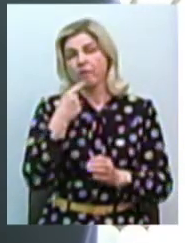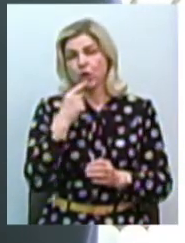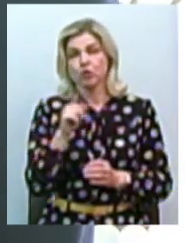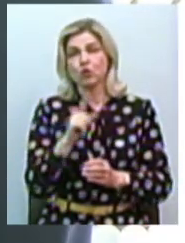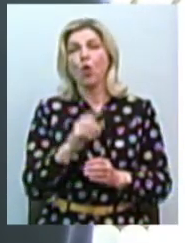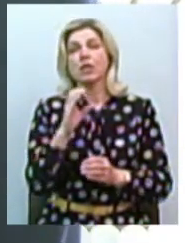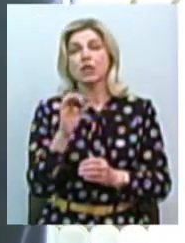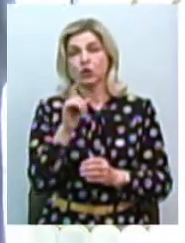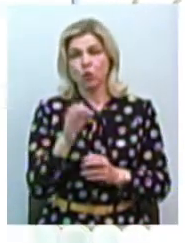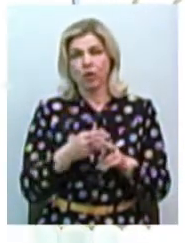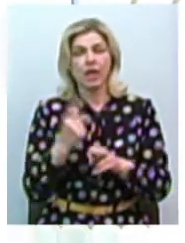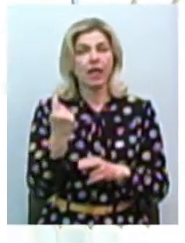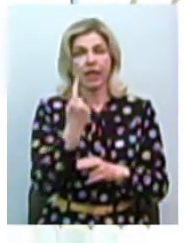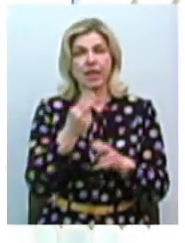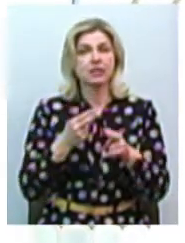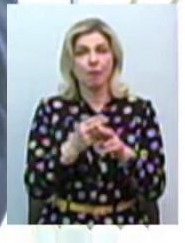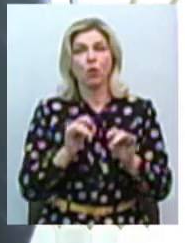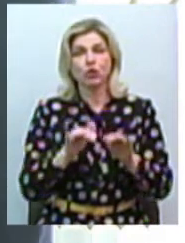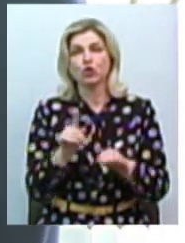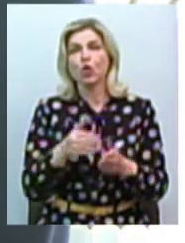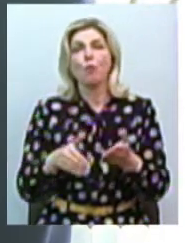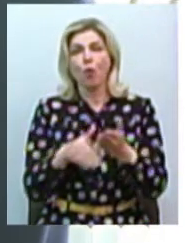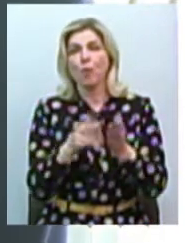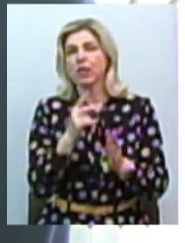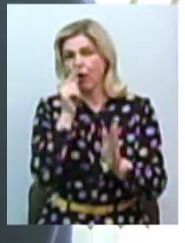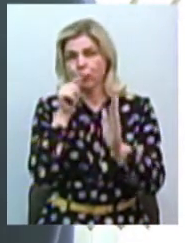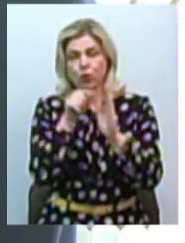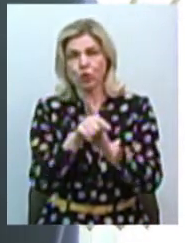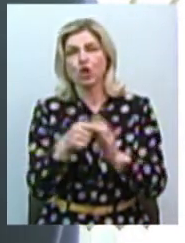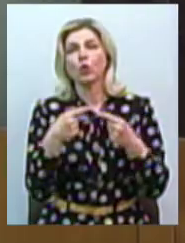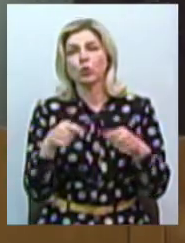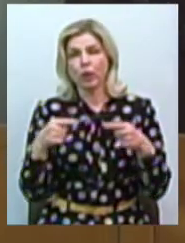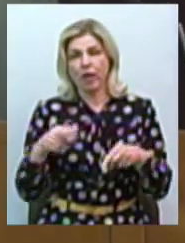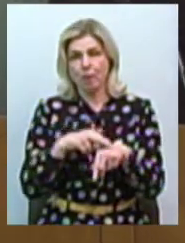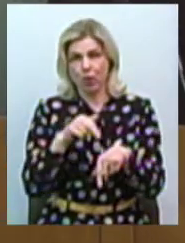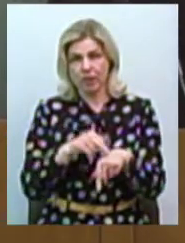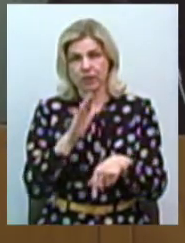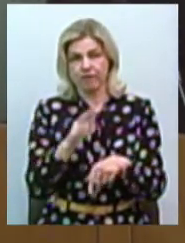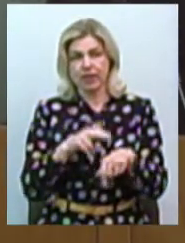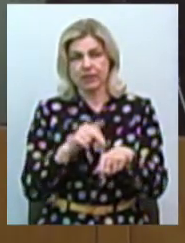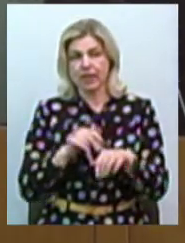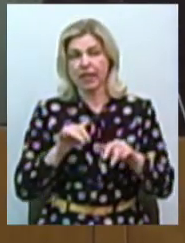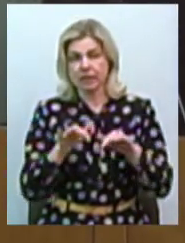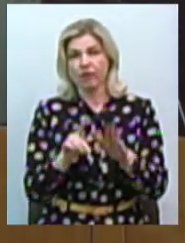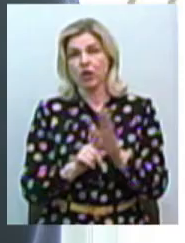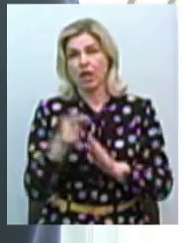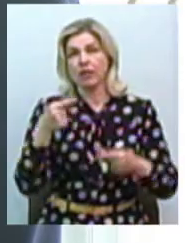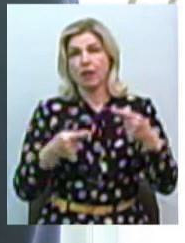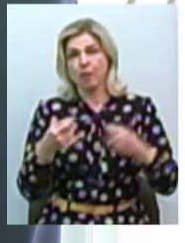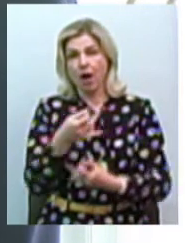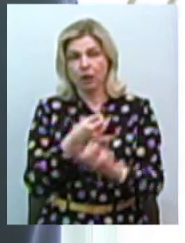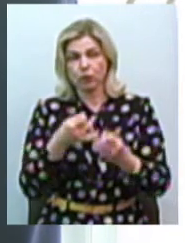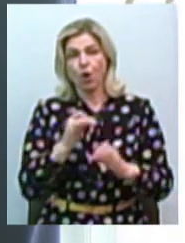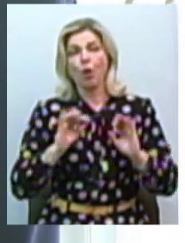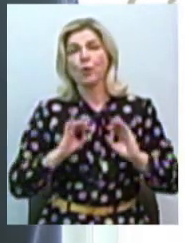це єдиний запобіжний захід, який допоможе не втручатися діючим поліцейським у слідство. Розпочались дебати. Прокурор